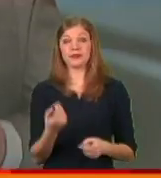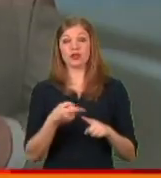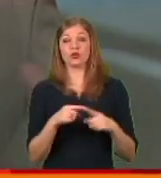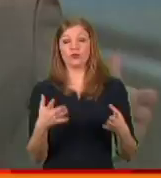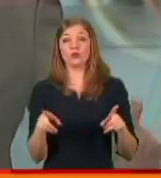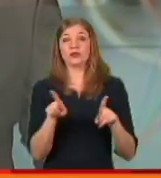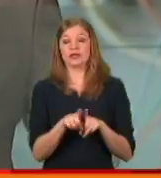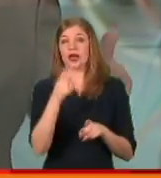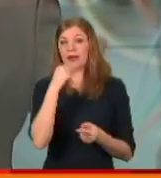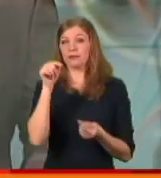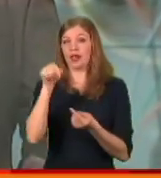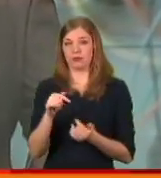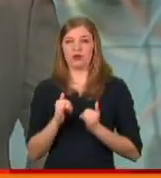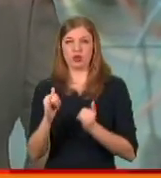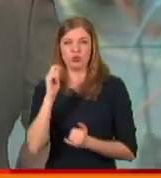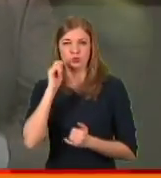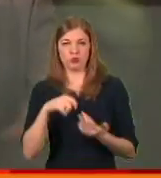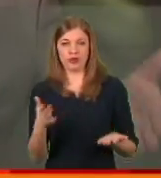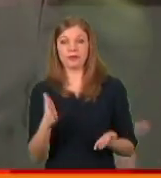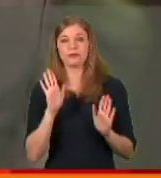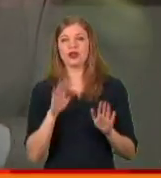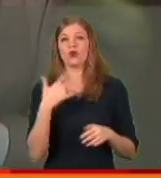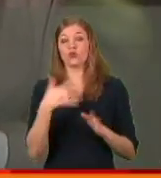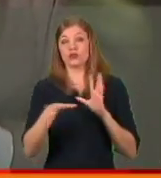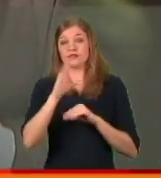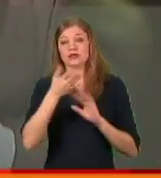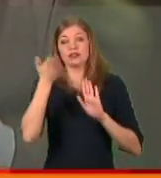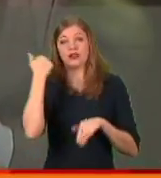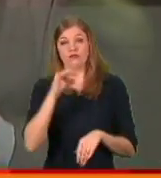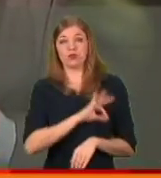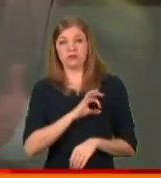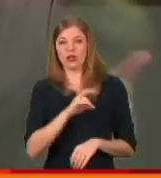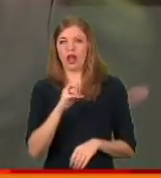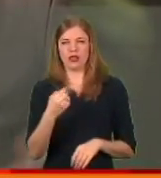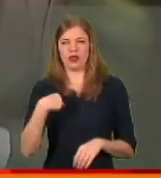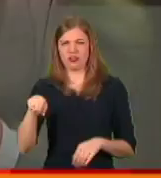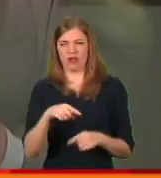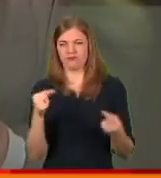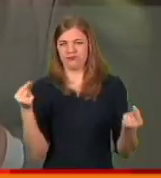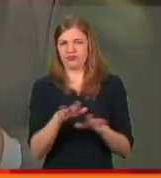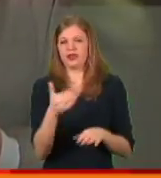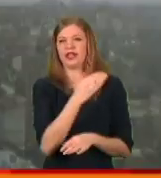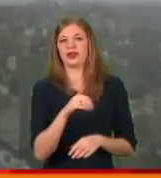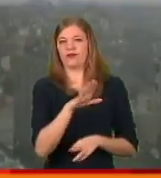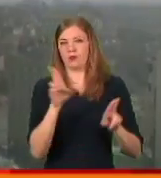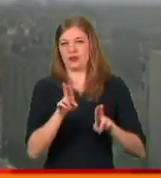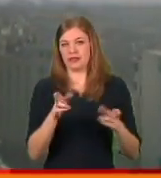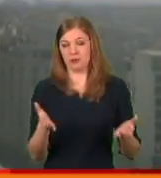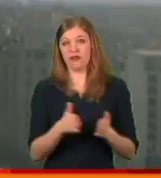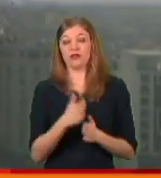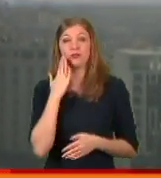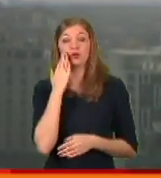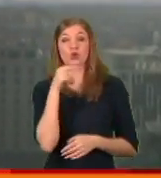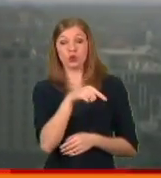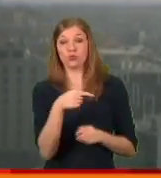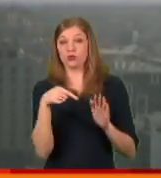Тож така адаптація реформи в нас. Велосипед давно винайшли. Та хіба ж нам підходять європейські правила? Румуни